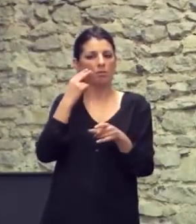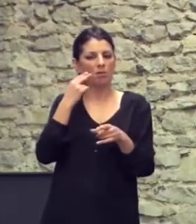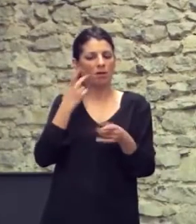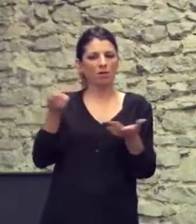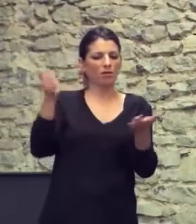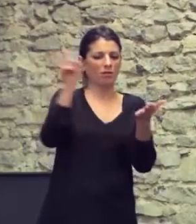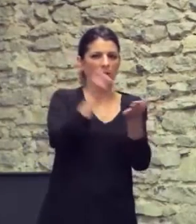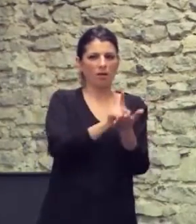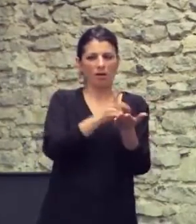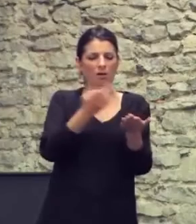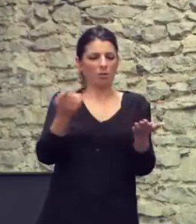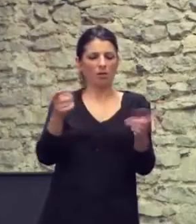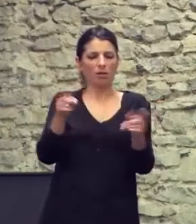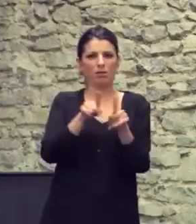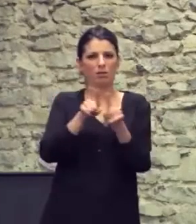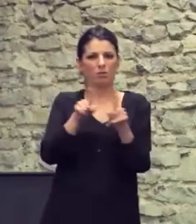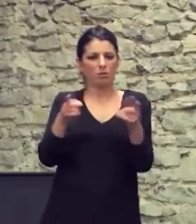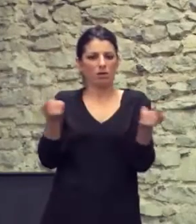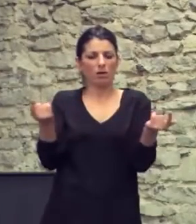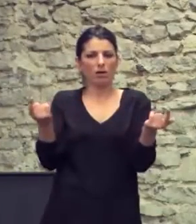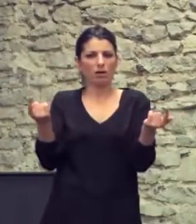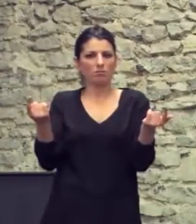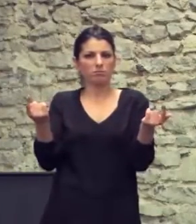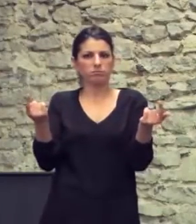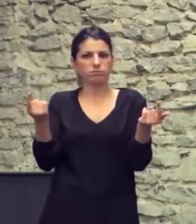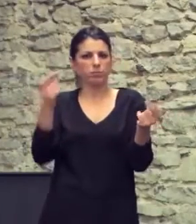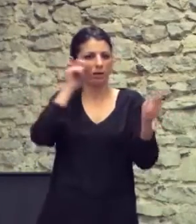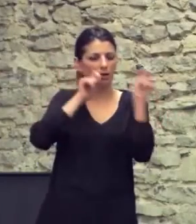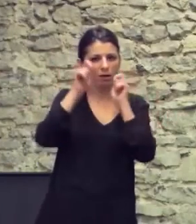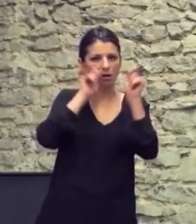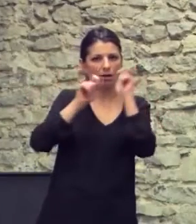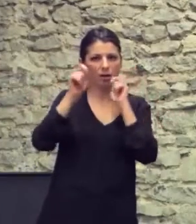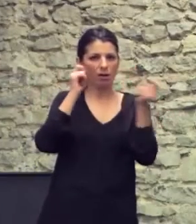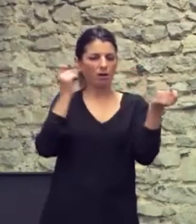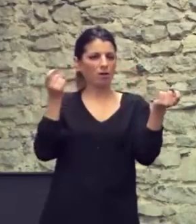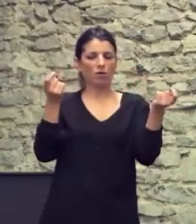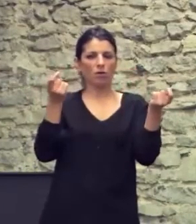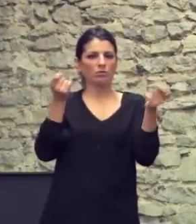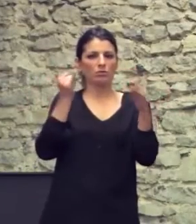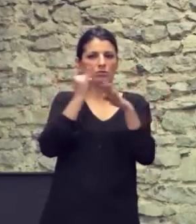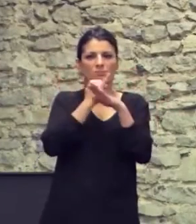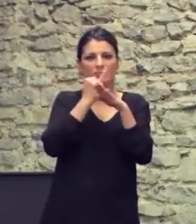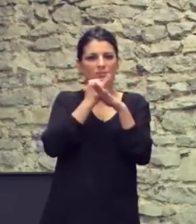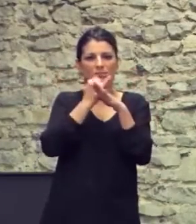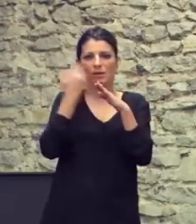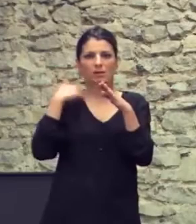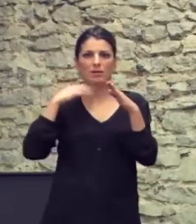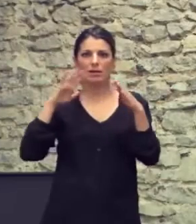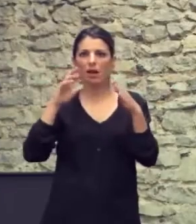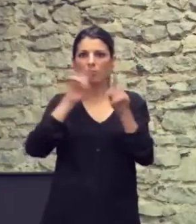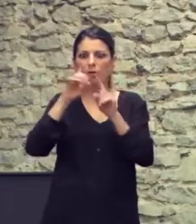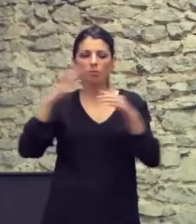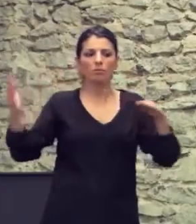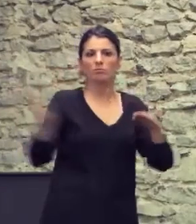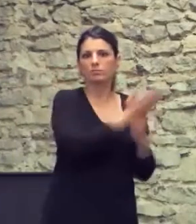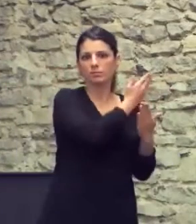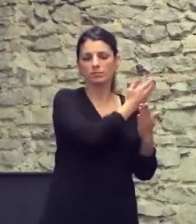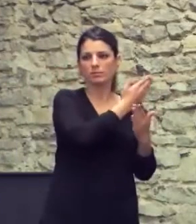negarrez zure lagunaren besotan, eta ez da pasatu, institutuan gertatzen zena, ez da pasatu, ez zaude ja